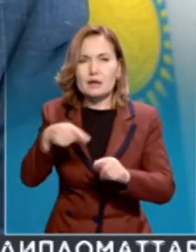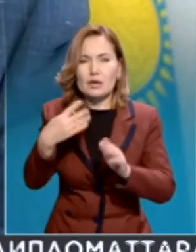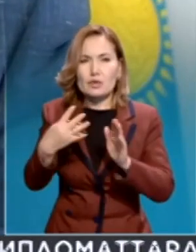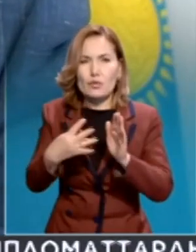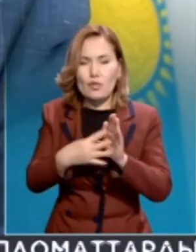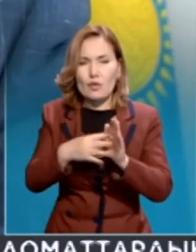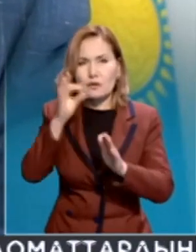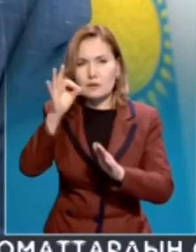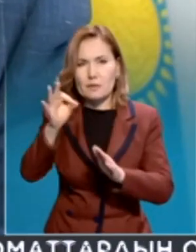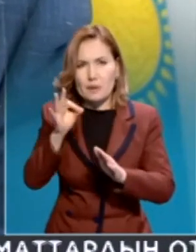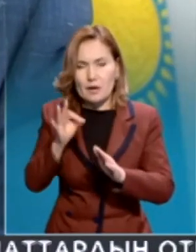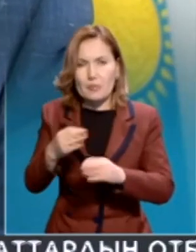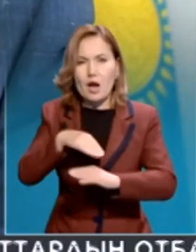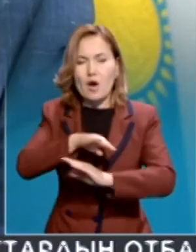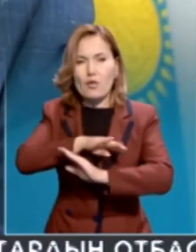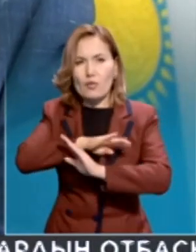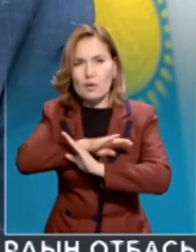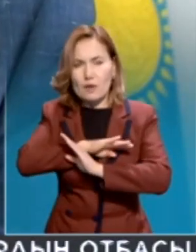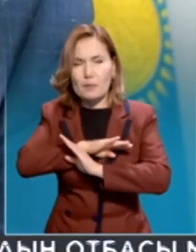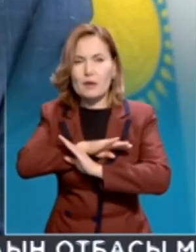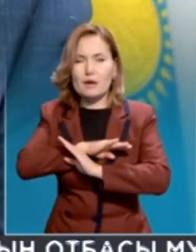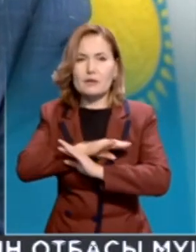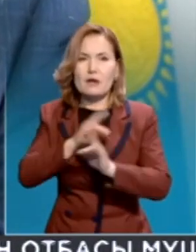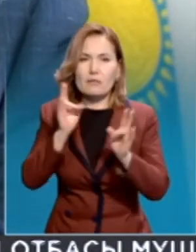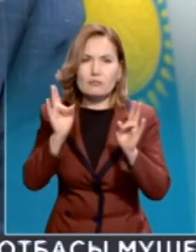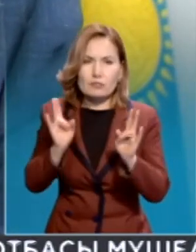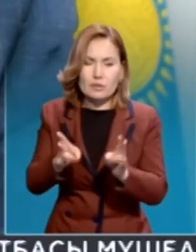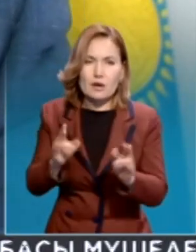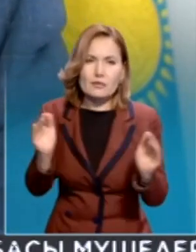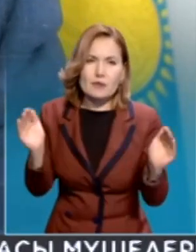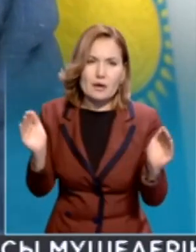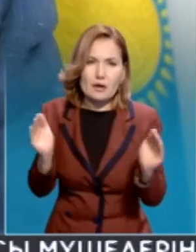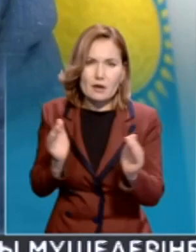2.9%-дан өлім жітім. Осы